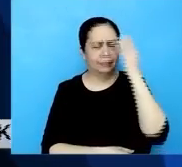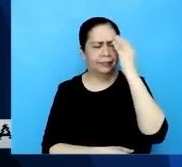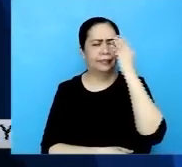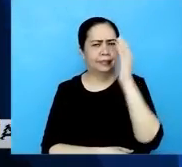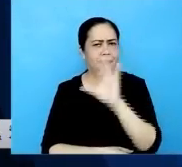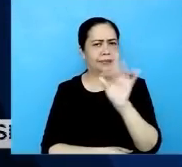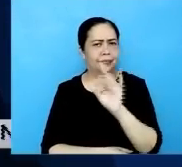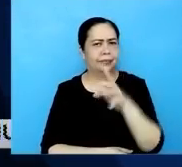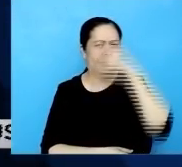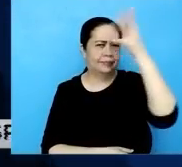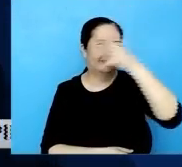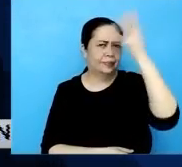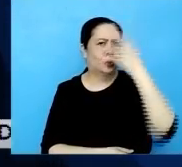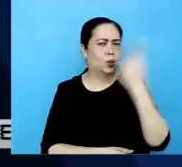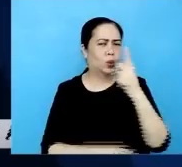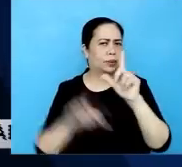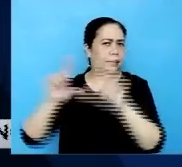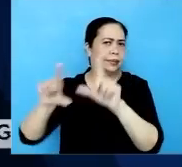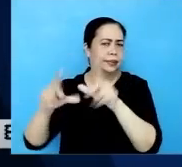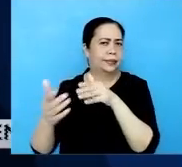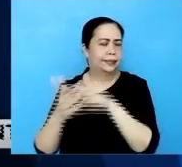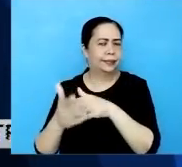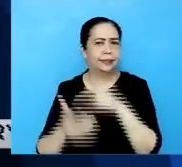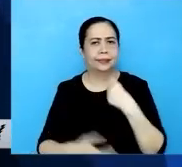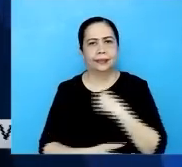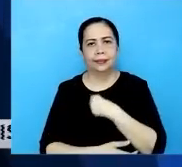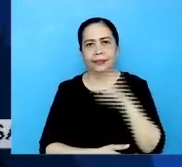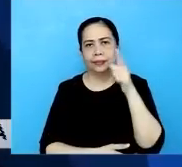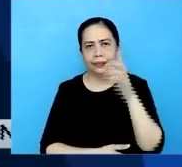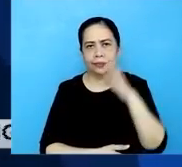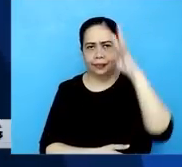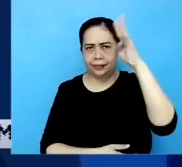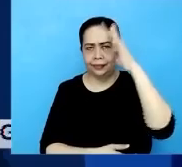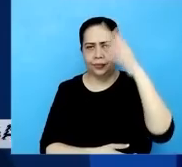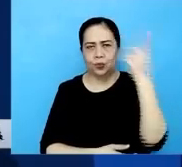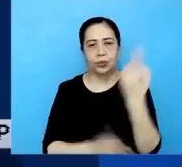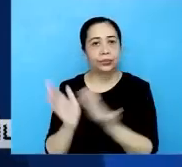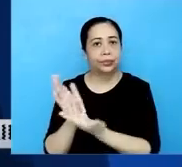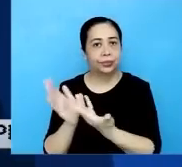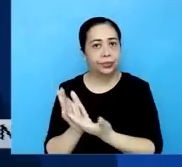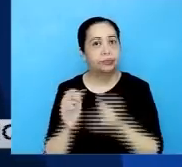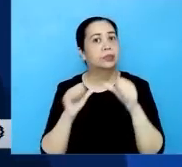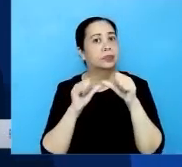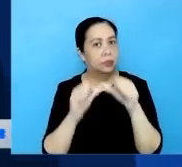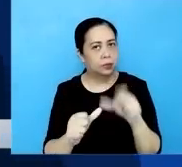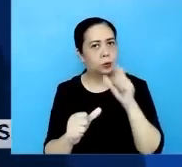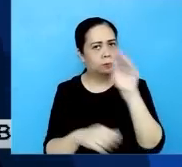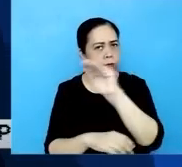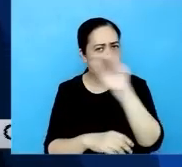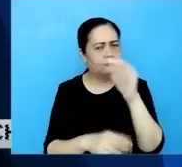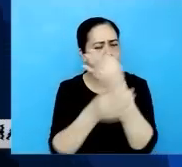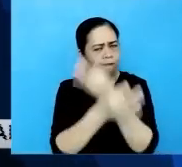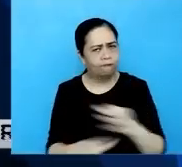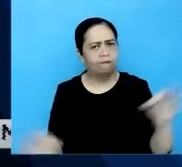nilang gawa-gawa lang ang mga akusasyon laban sa senadora at inimbento lang ang mga ebidensya. Patuloy raw silang mananawagan na palayain na